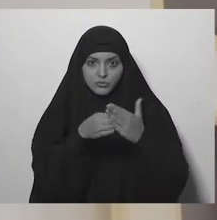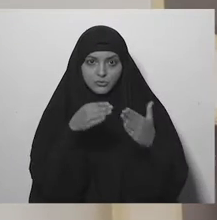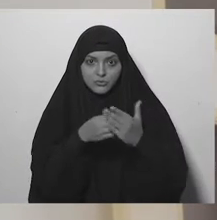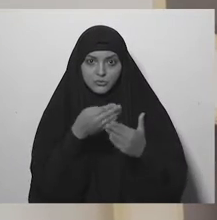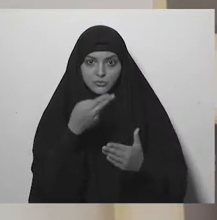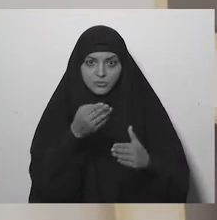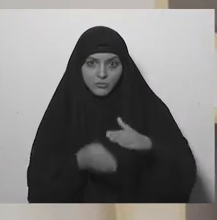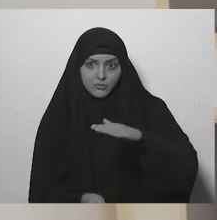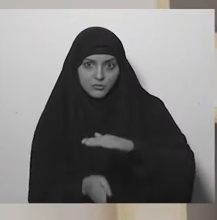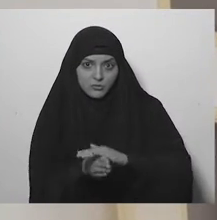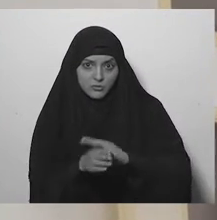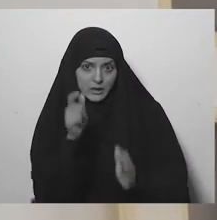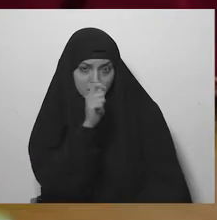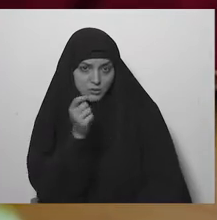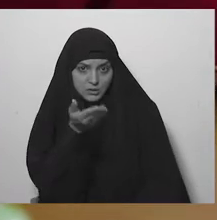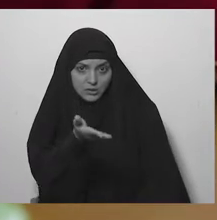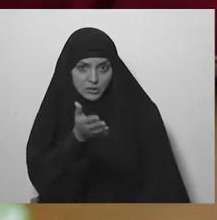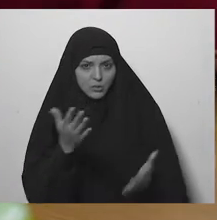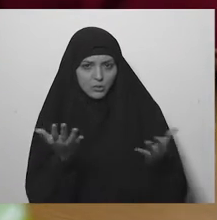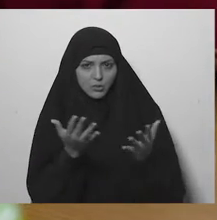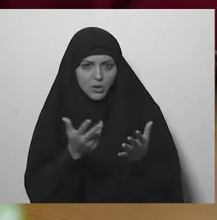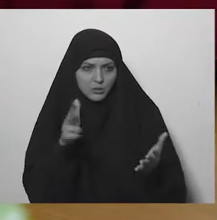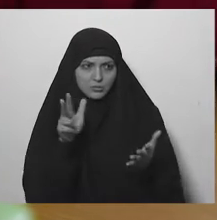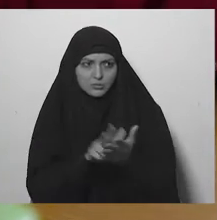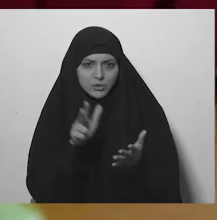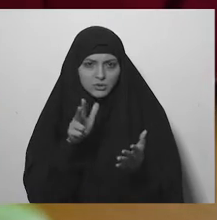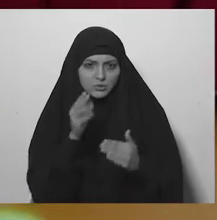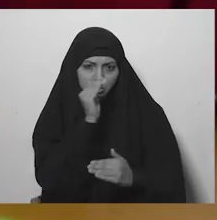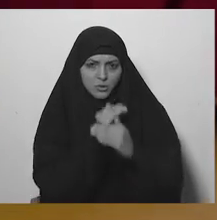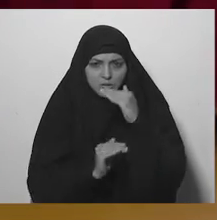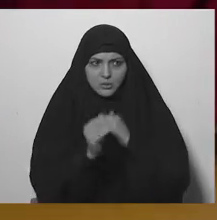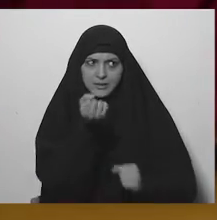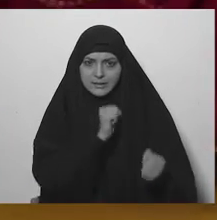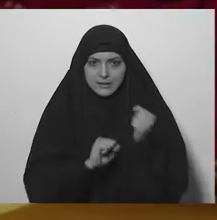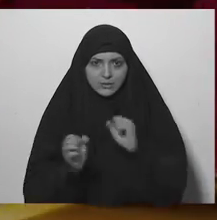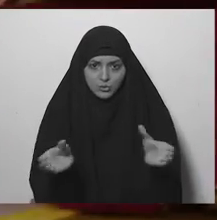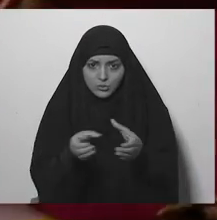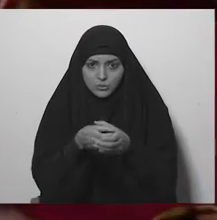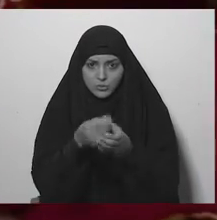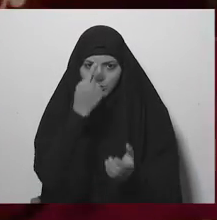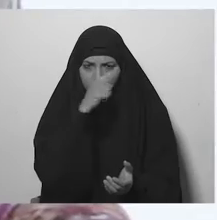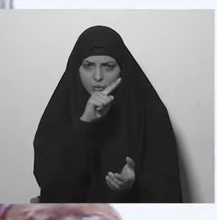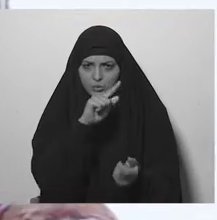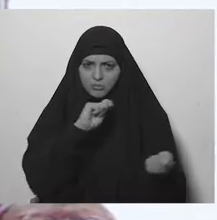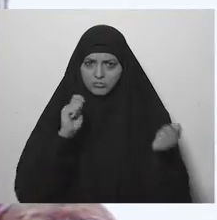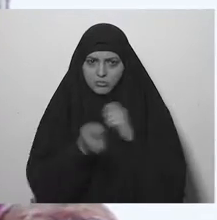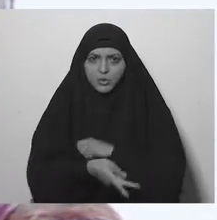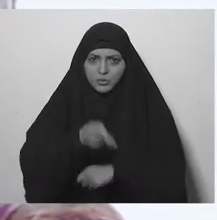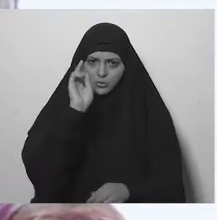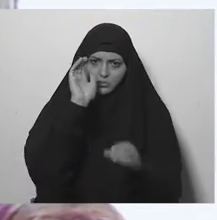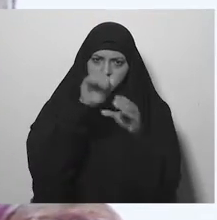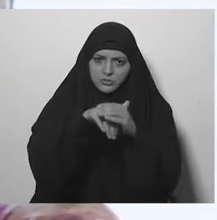l'objectif de l'initiative de nous comment impacté le programme d'action communale pour qu'ils soient